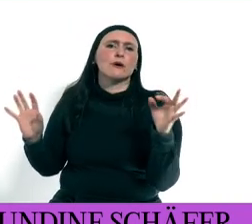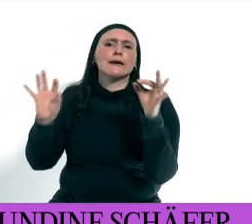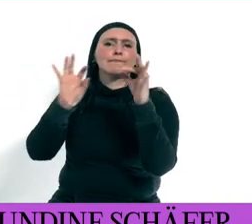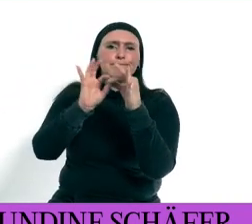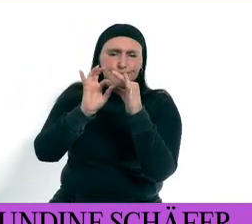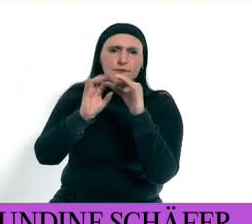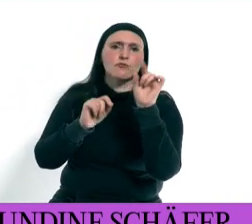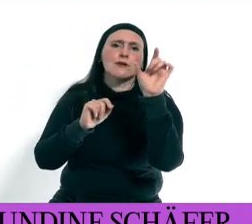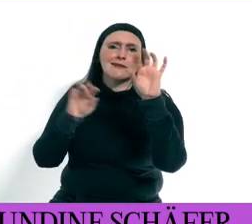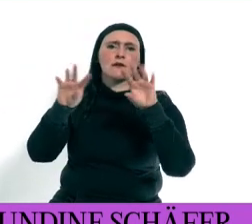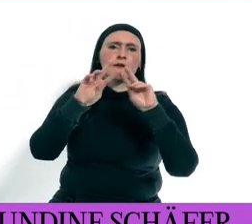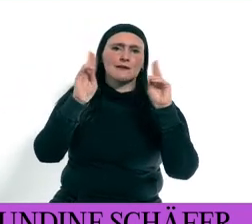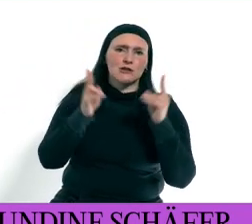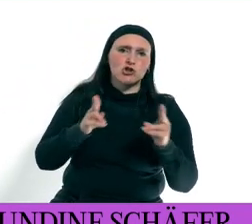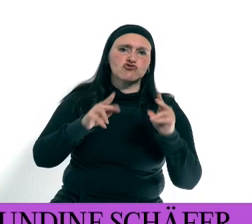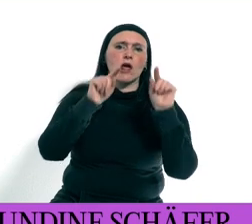die versuchen,